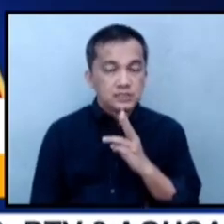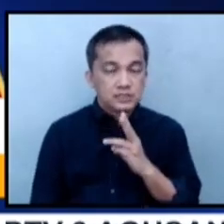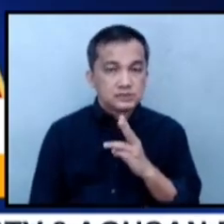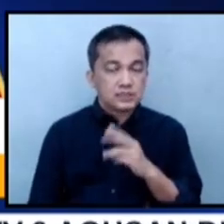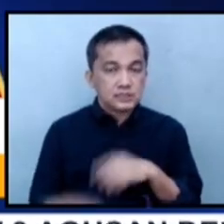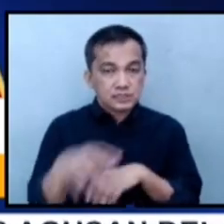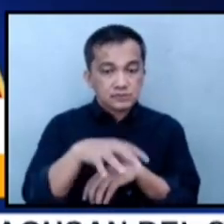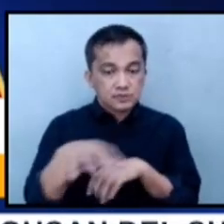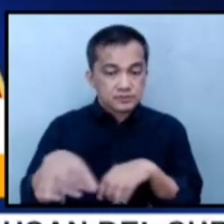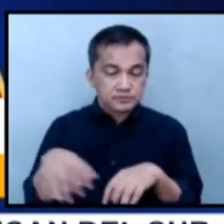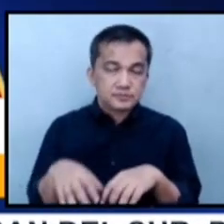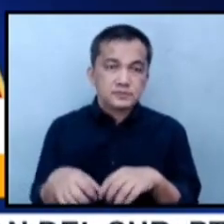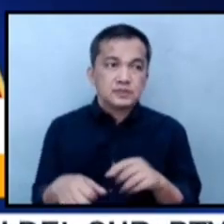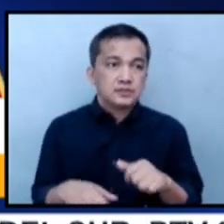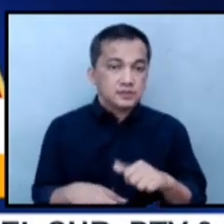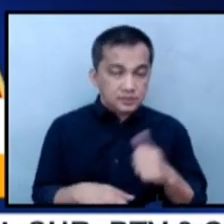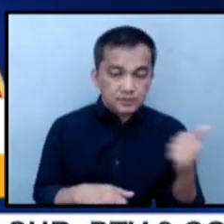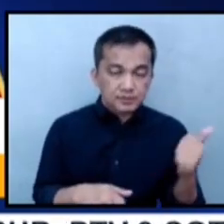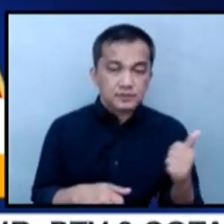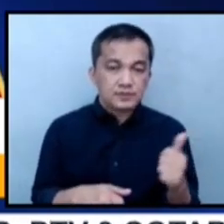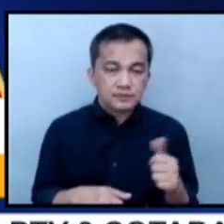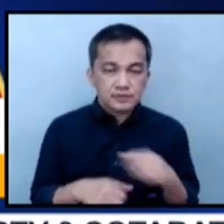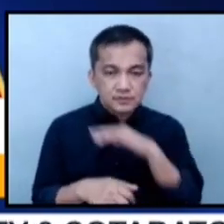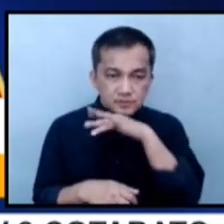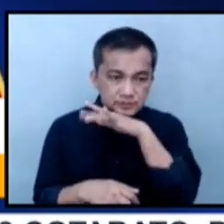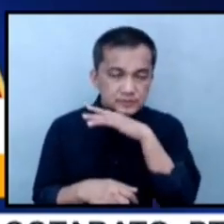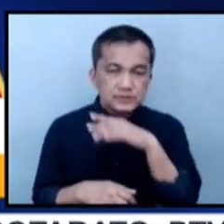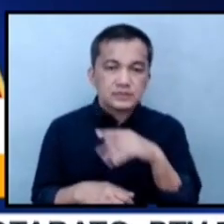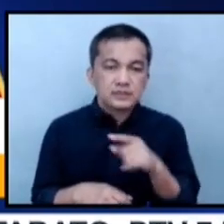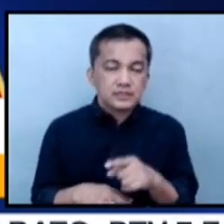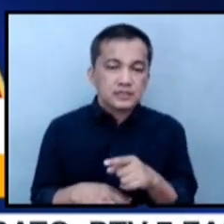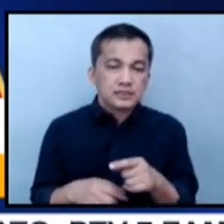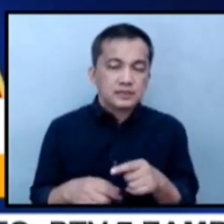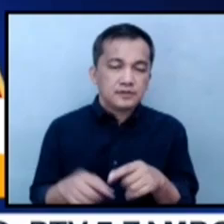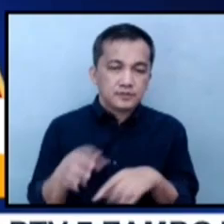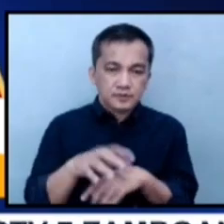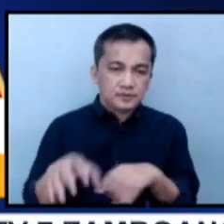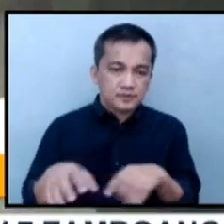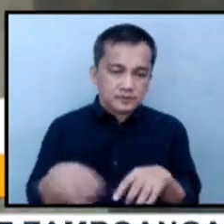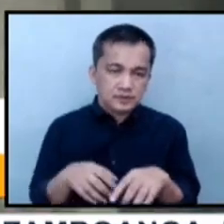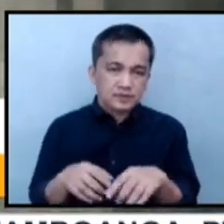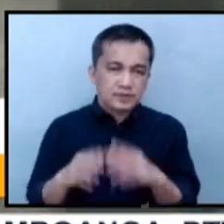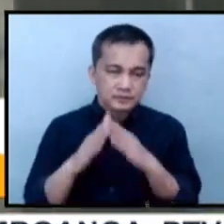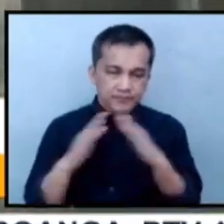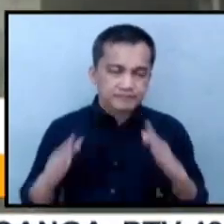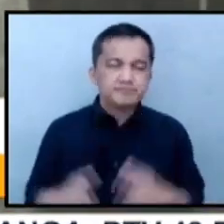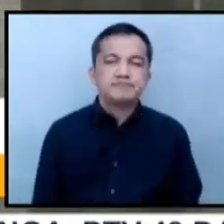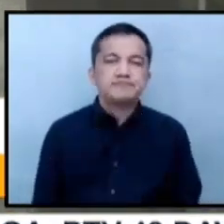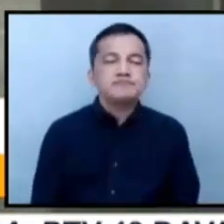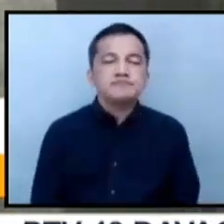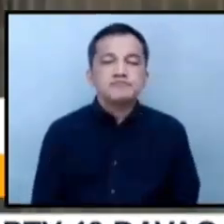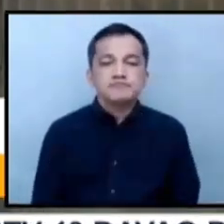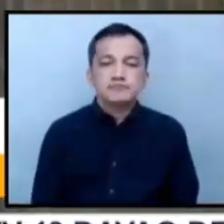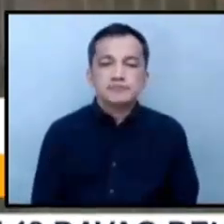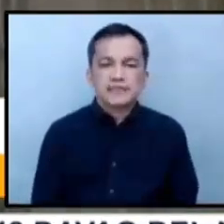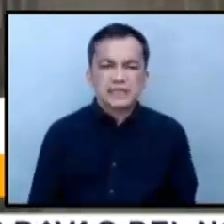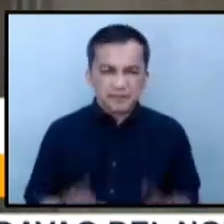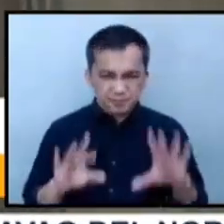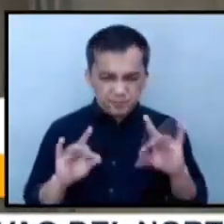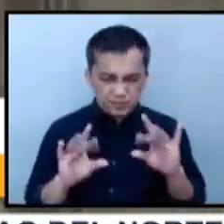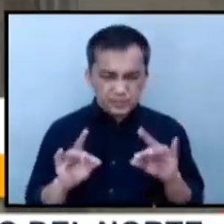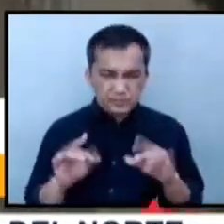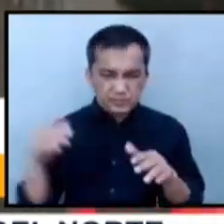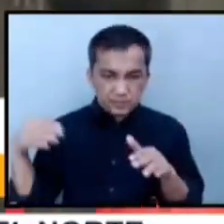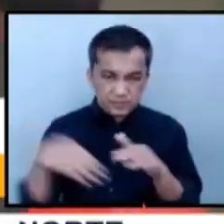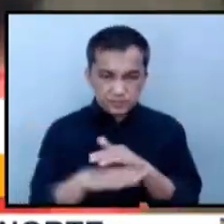ung iba naman ay madumi ang kanilang mga kapaligiran patang loob ng kanilang mga bahay mga putik ng pinasok ng tubig